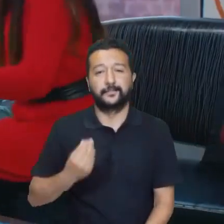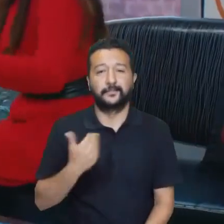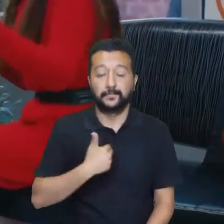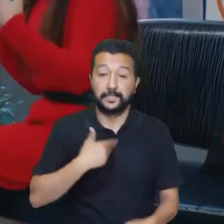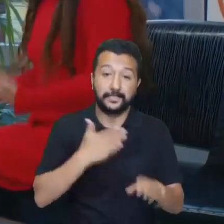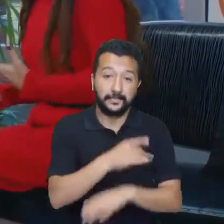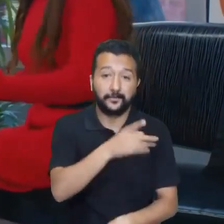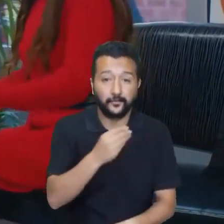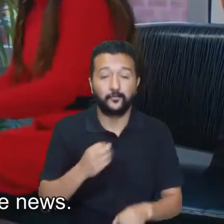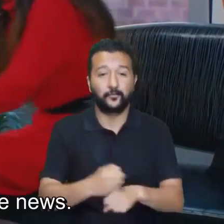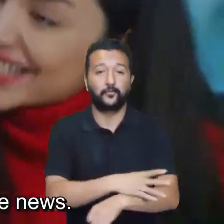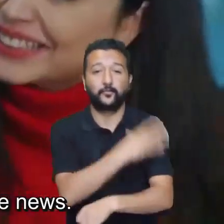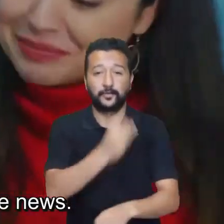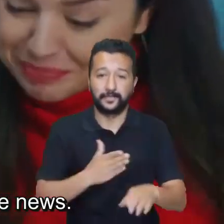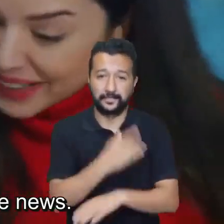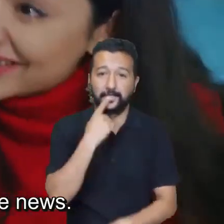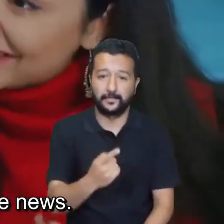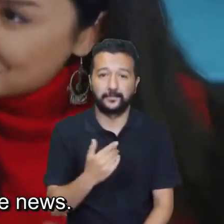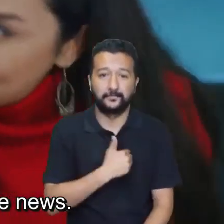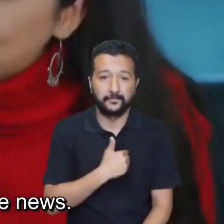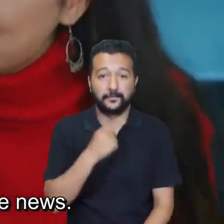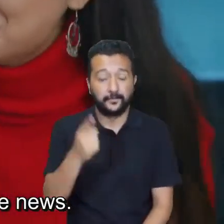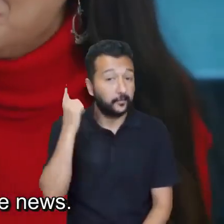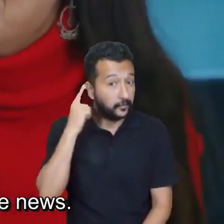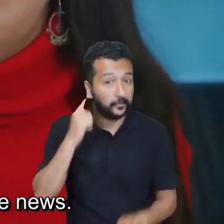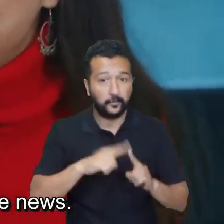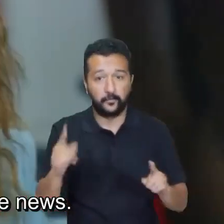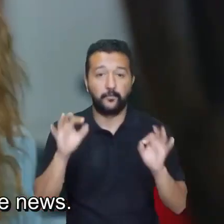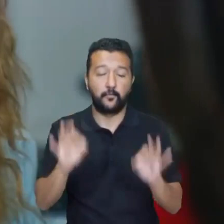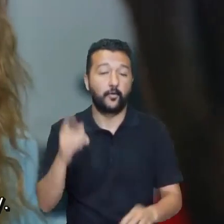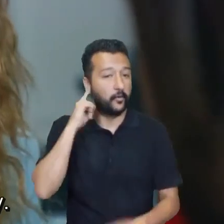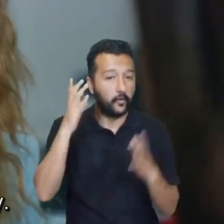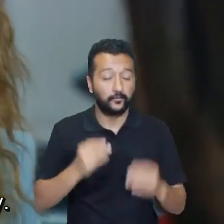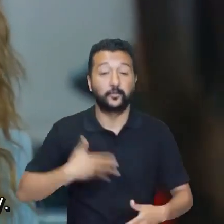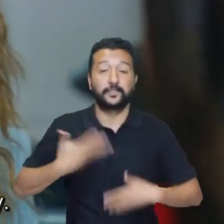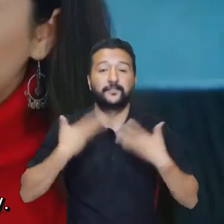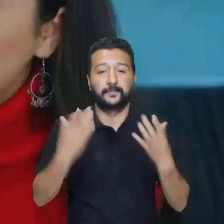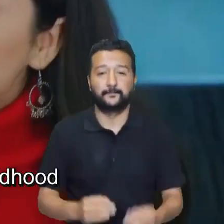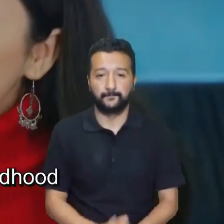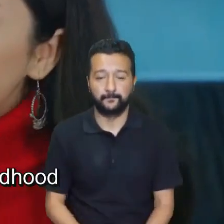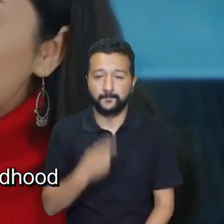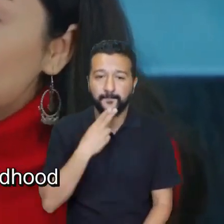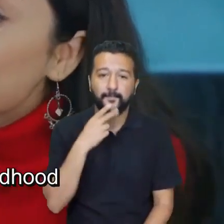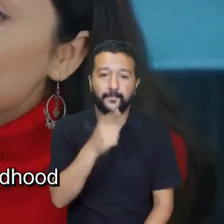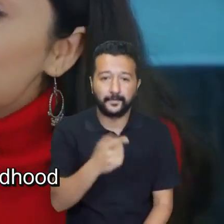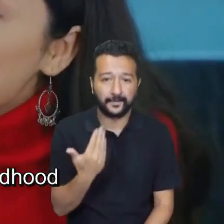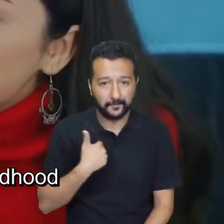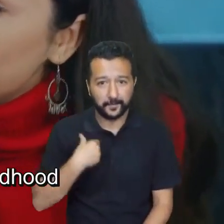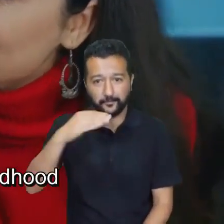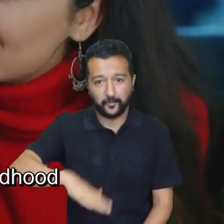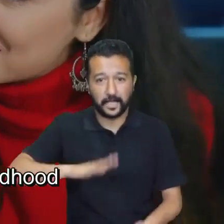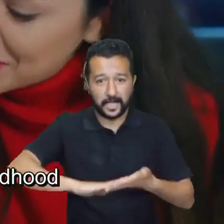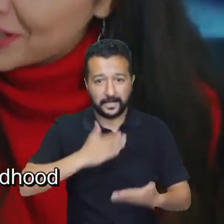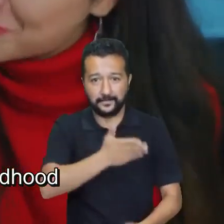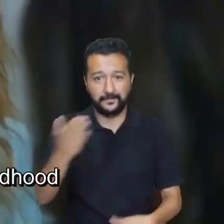Ben yani çok duygulandım. Gerçekten ben duyduğumdan beri böyleyim haberi. Çok sevindim. Kızım, ya benim